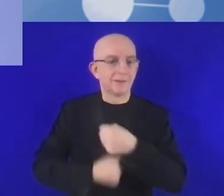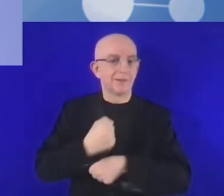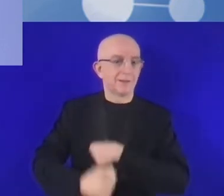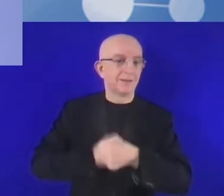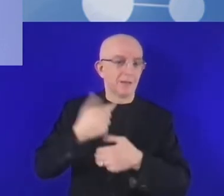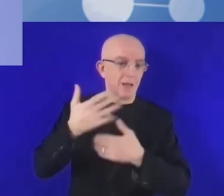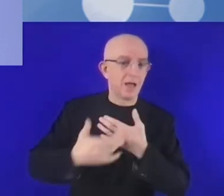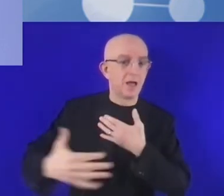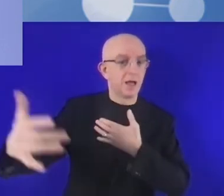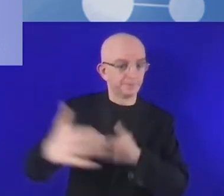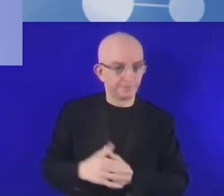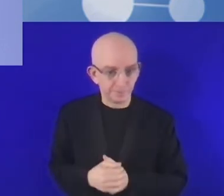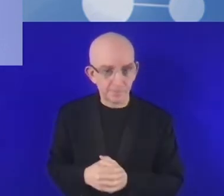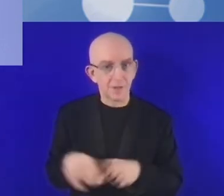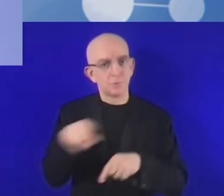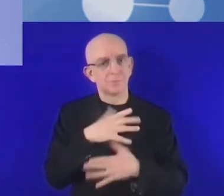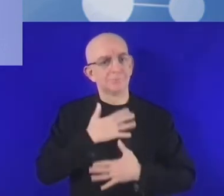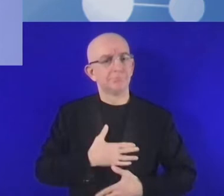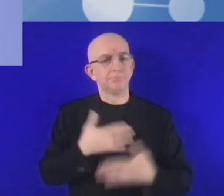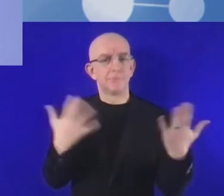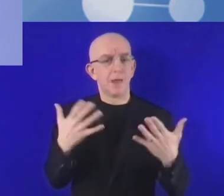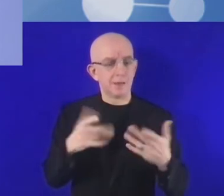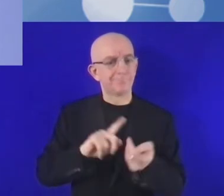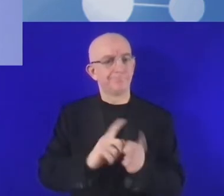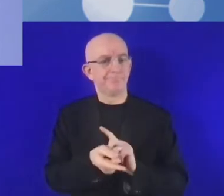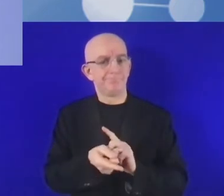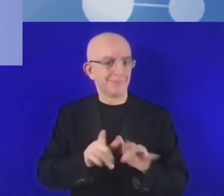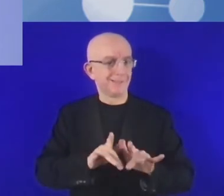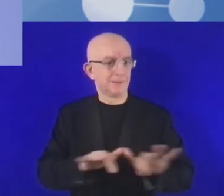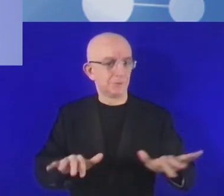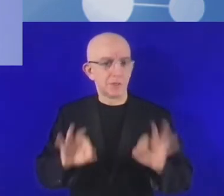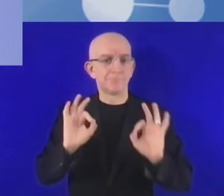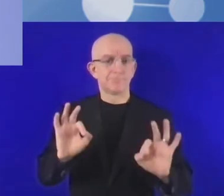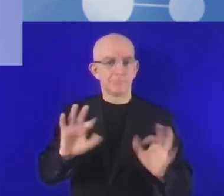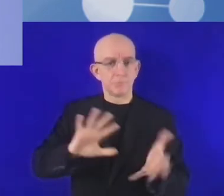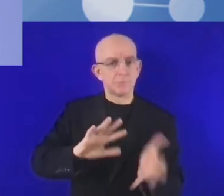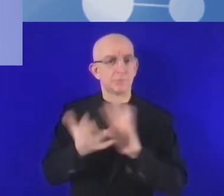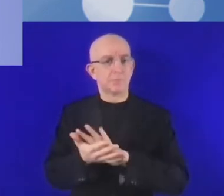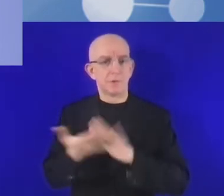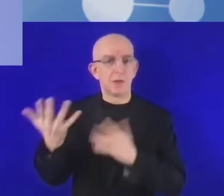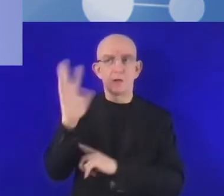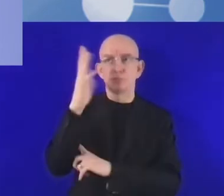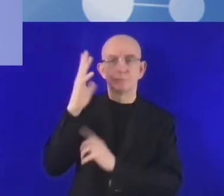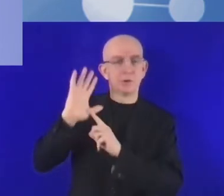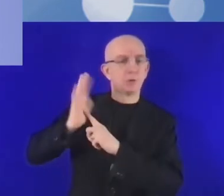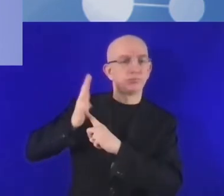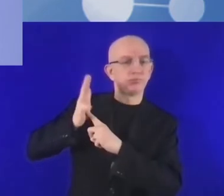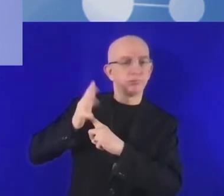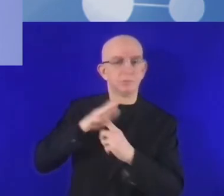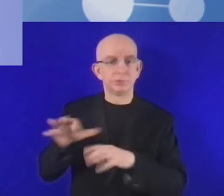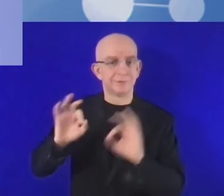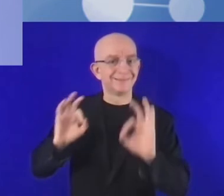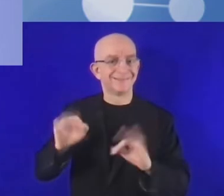我们要进行这个数字的转型或者绿色的转型，那我们必须